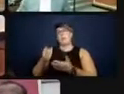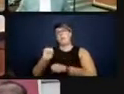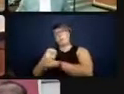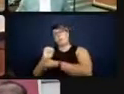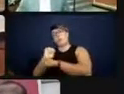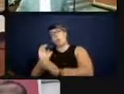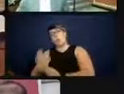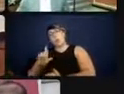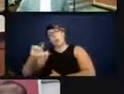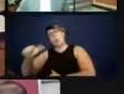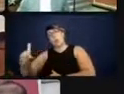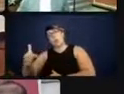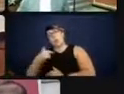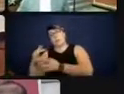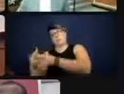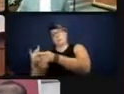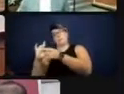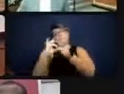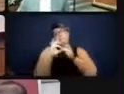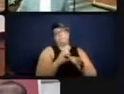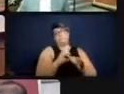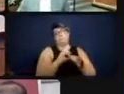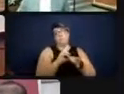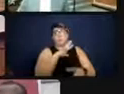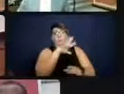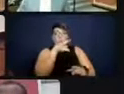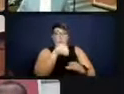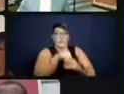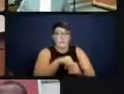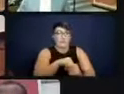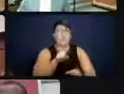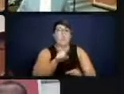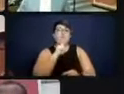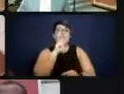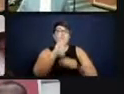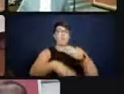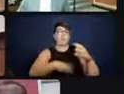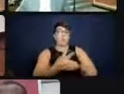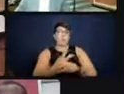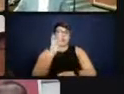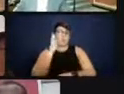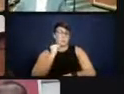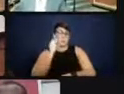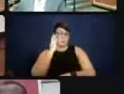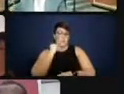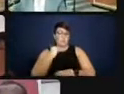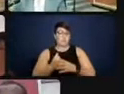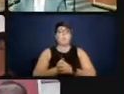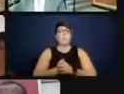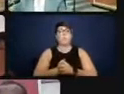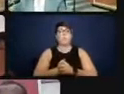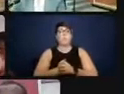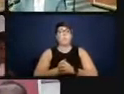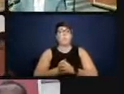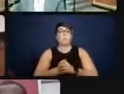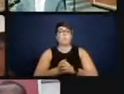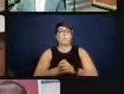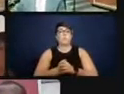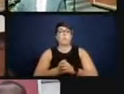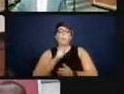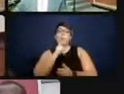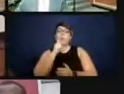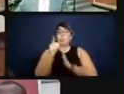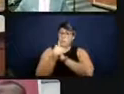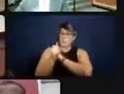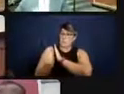yanawavutia na mambo ambayo wanaweza kufanya, na wataangalia jinsi ambavyo wanaweza kutumia mambo haya